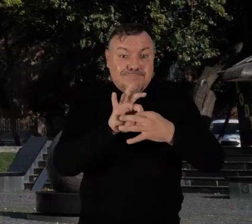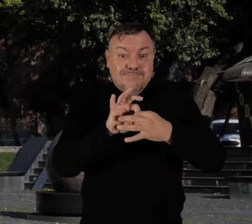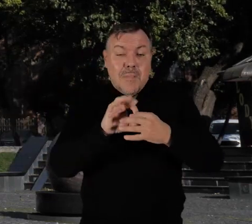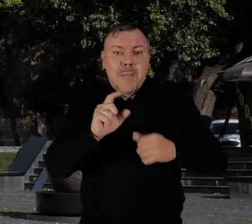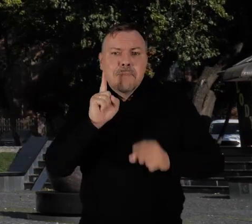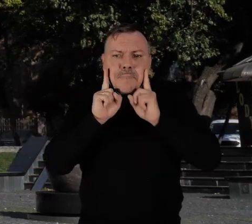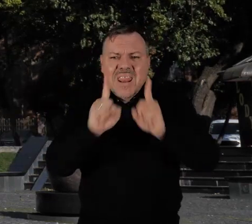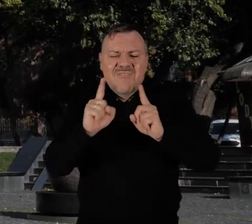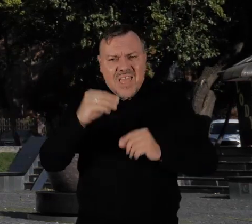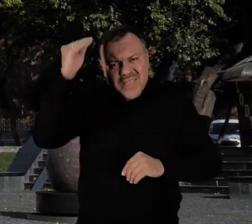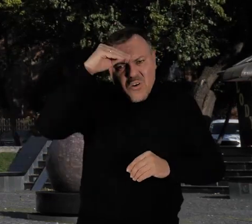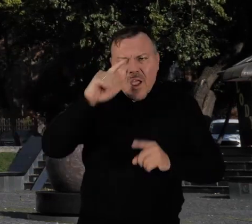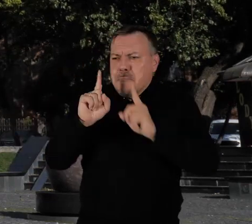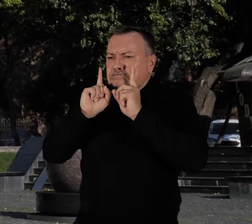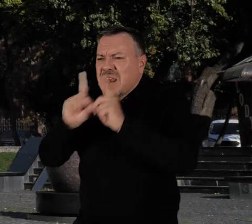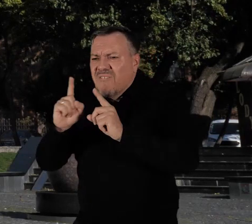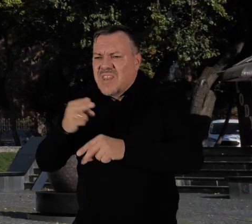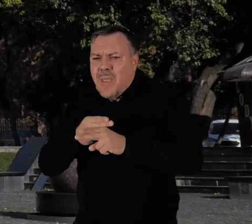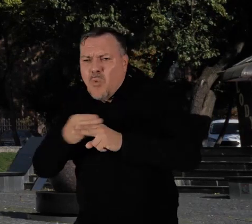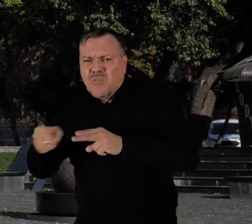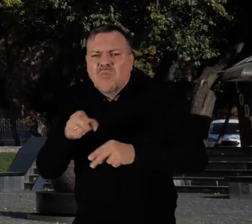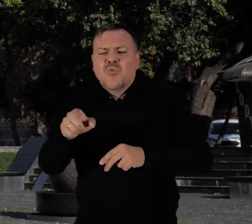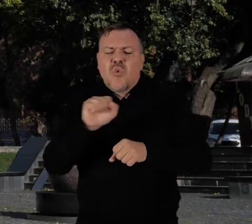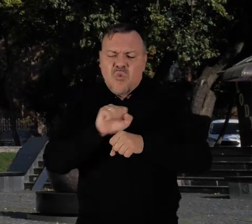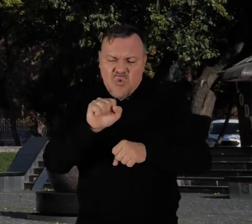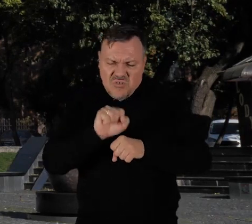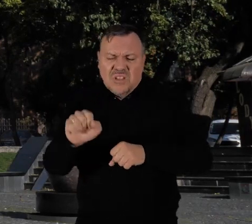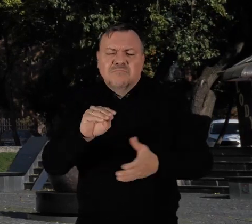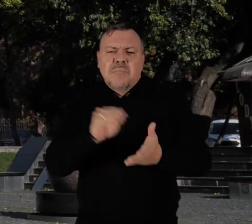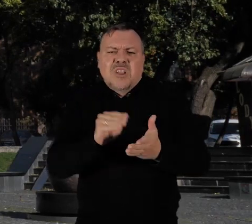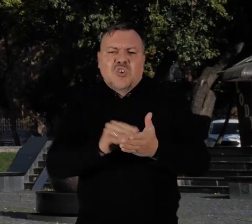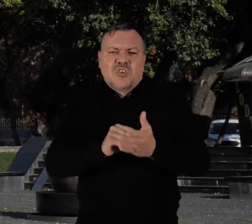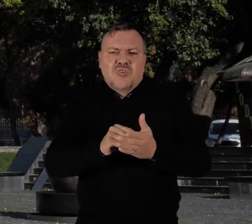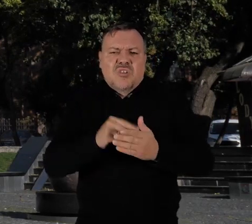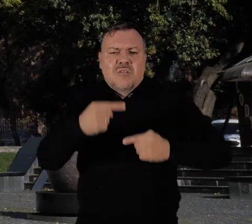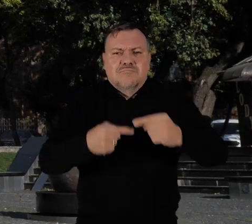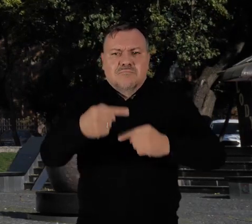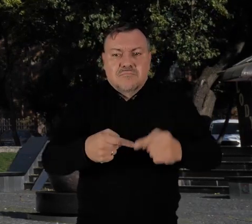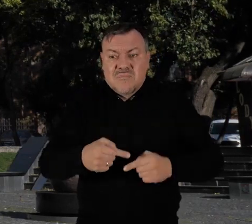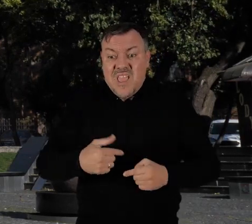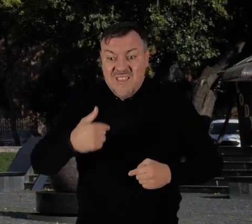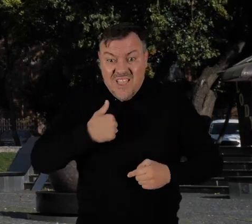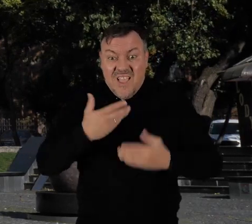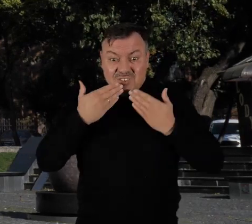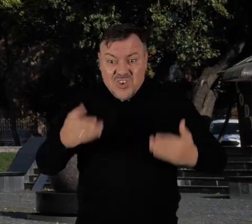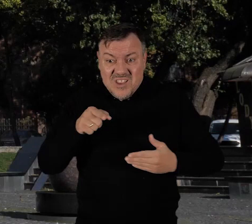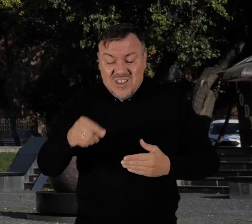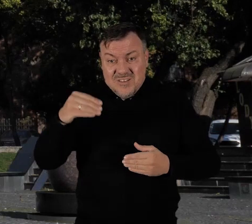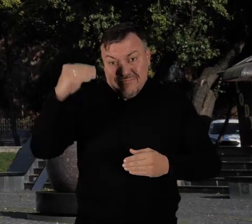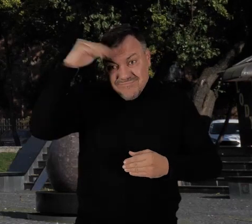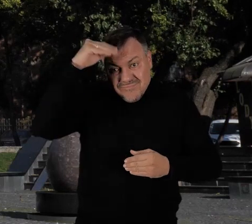prawdy naukowej i prawdy moralnej ma praktyczne konsekwencje. Dzięki uprawianiu nauki muszę stawać się moralnie